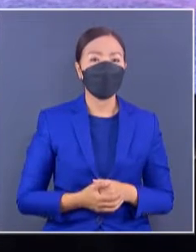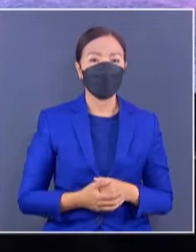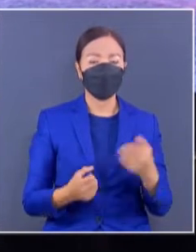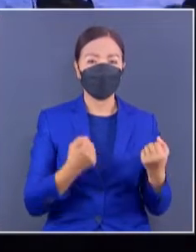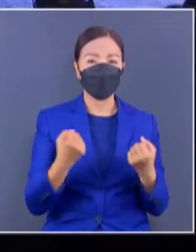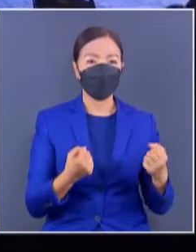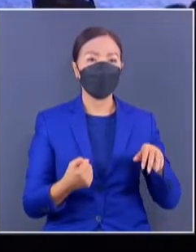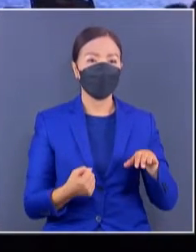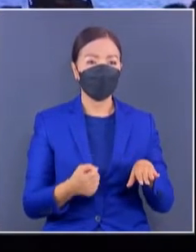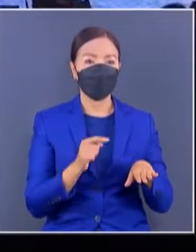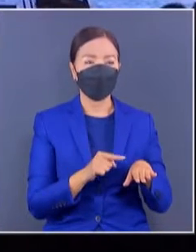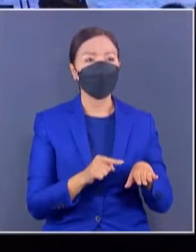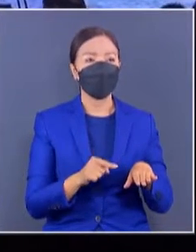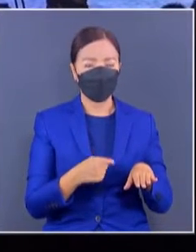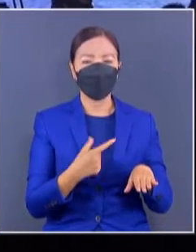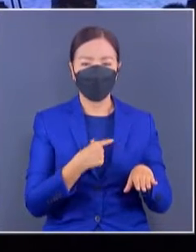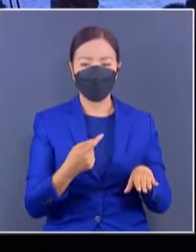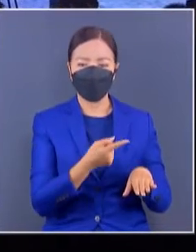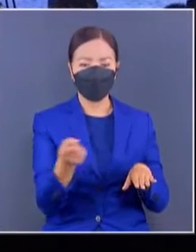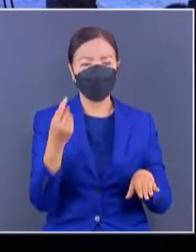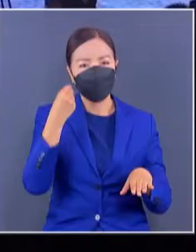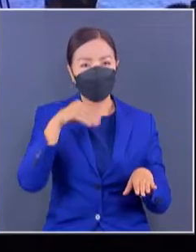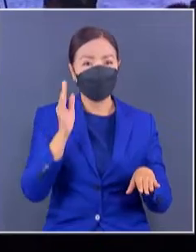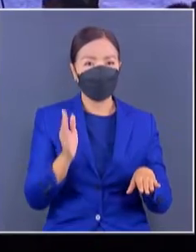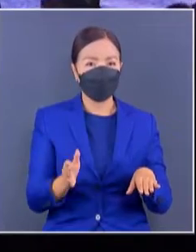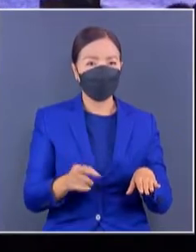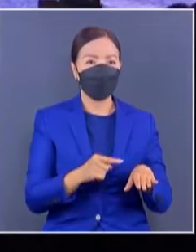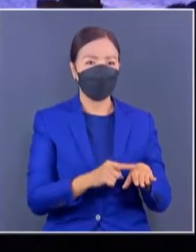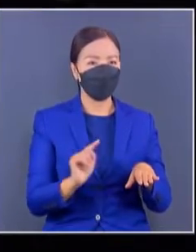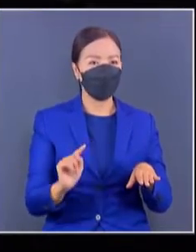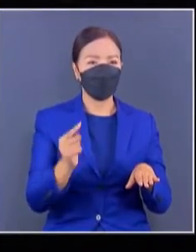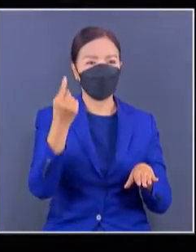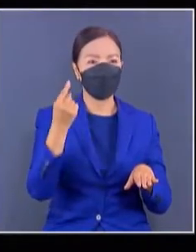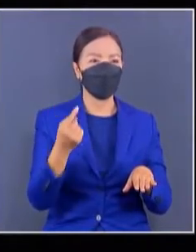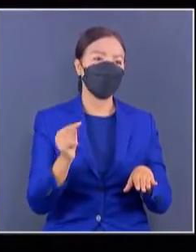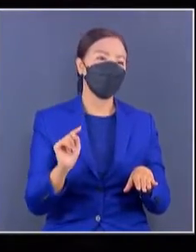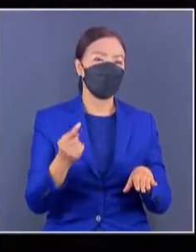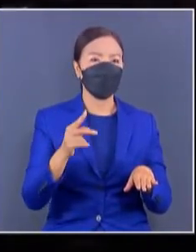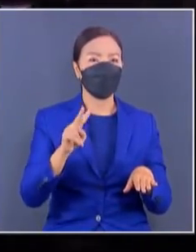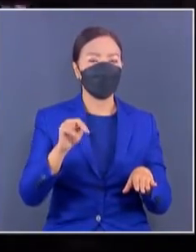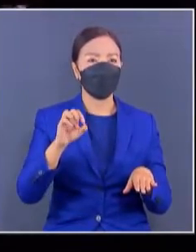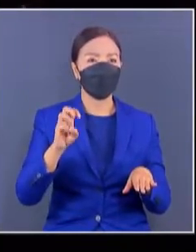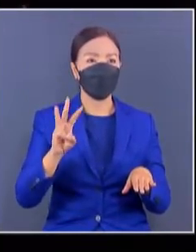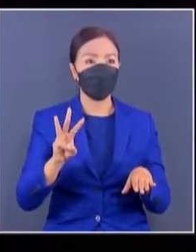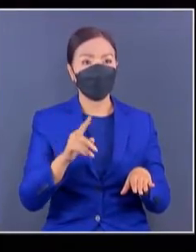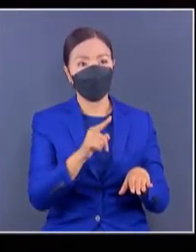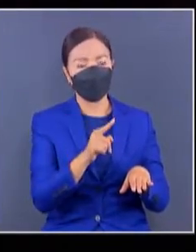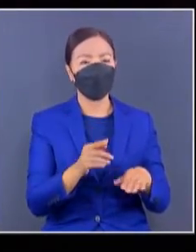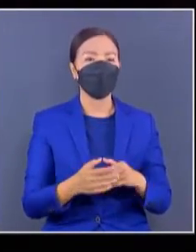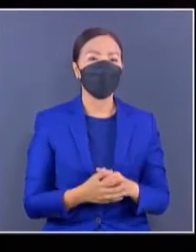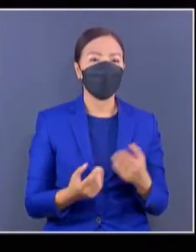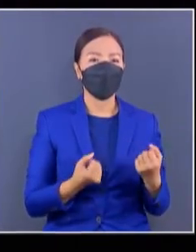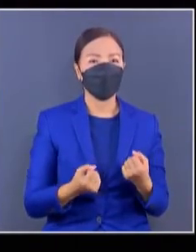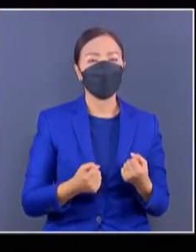รถยนต์ที่เป็นที่ชื่นชอบของทุกคน All New ToyotaYaris ativ loveนี่แหละ